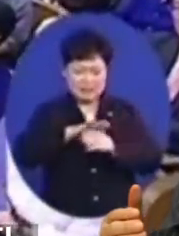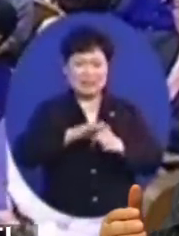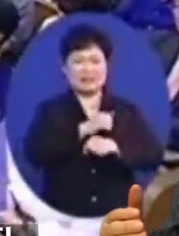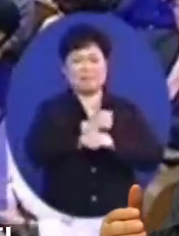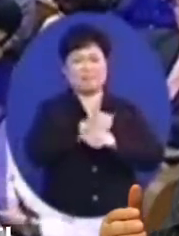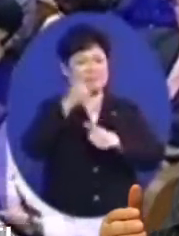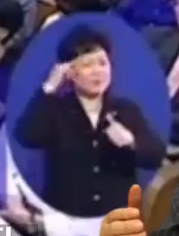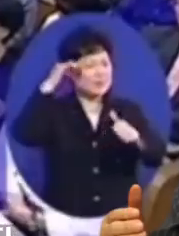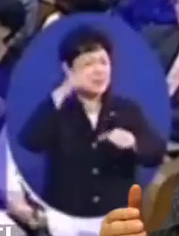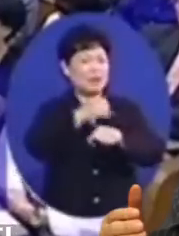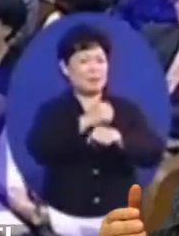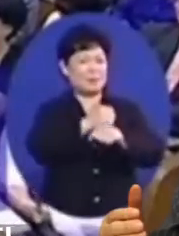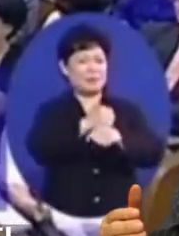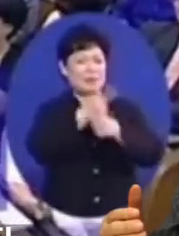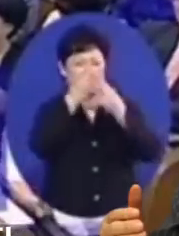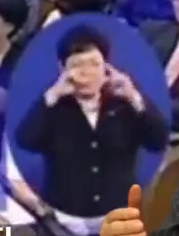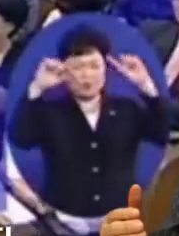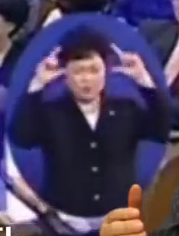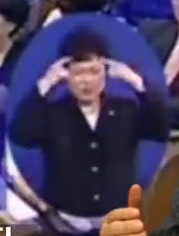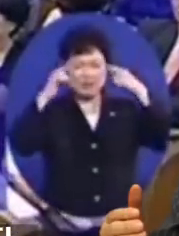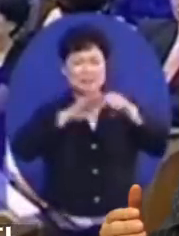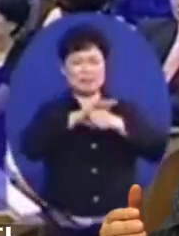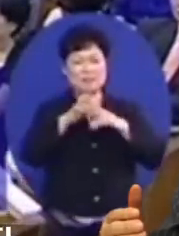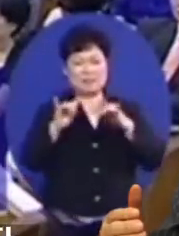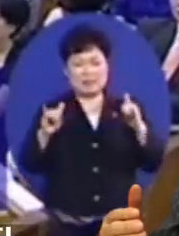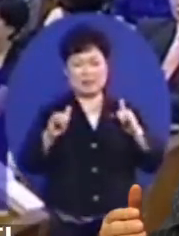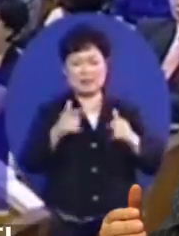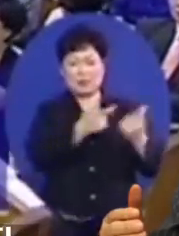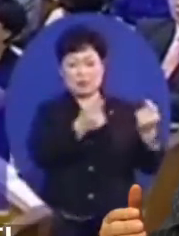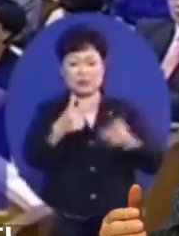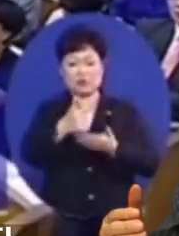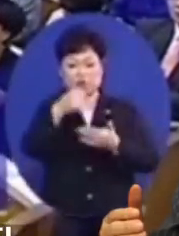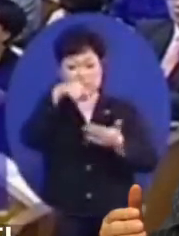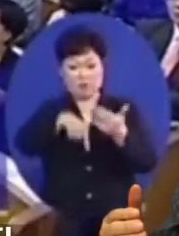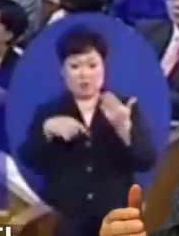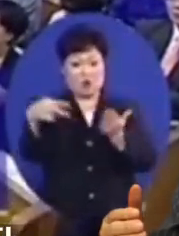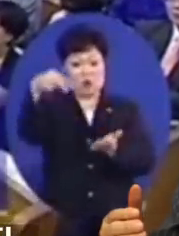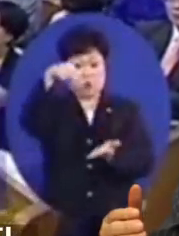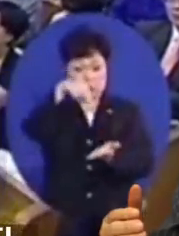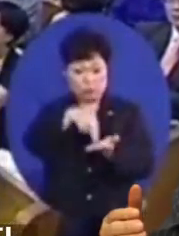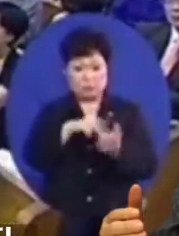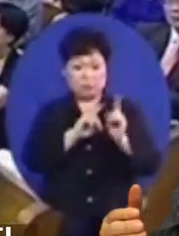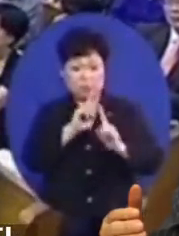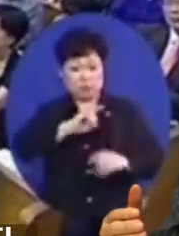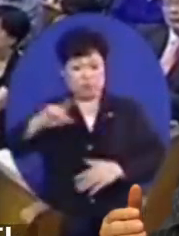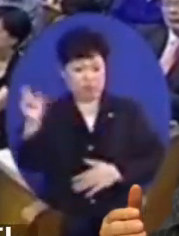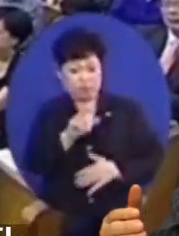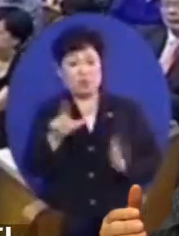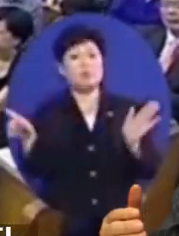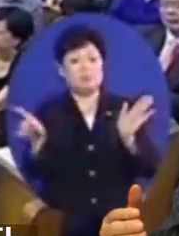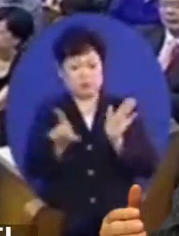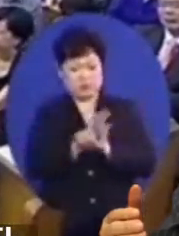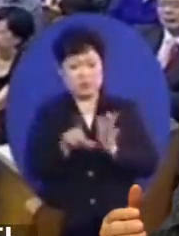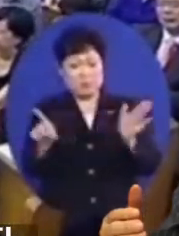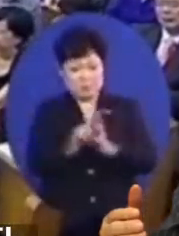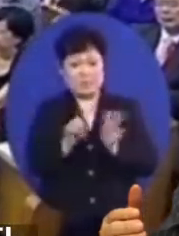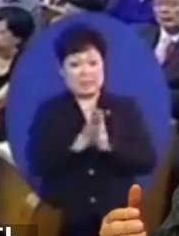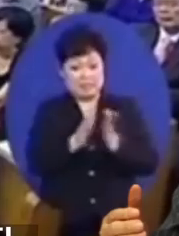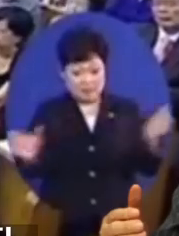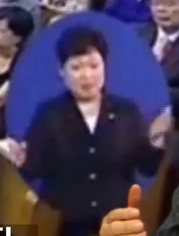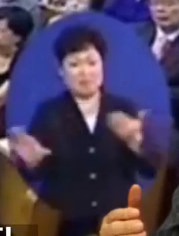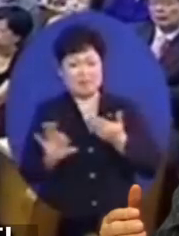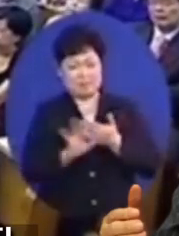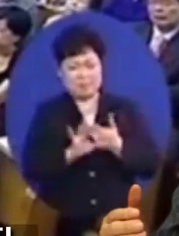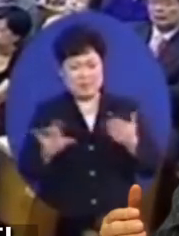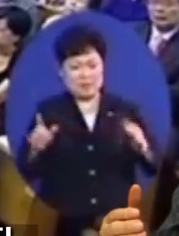기쁨이요 면류관인 사랑하는 자들아, 이와 같이 주 안에 서라, 이 말씀을 굳게 믿었단다. 그리고 일단 믿기 시작하면